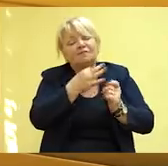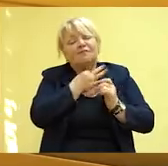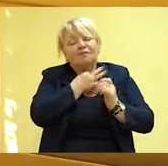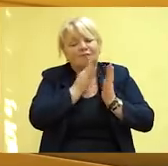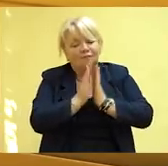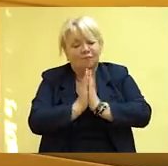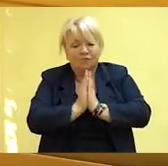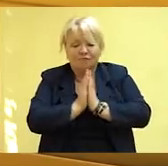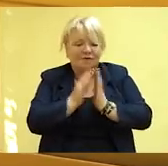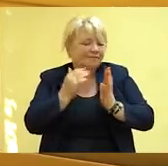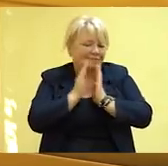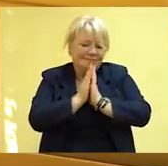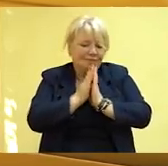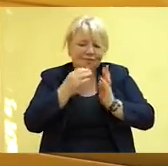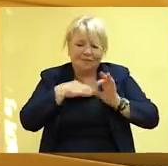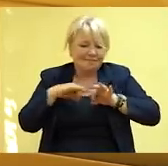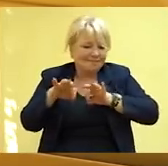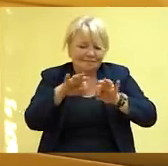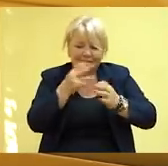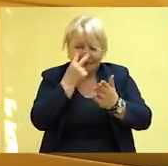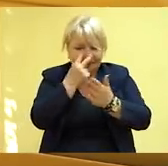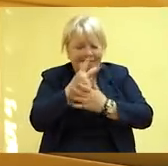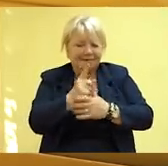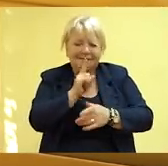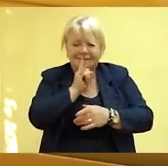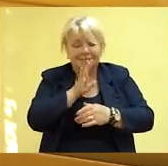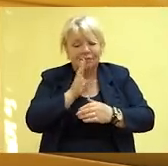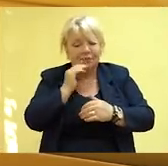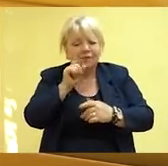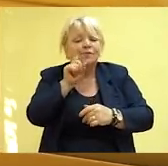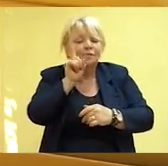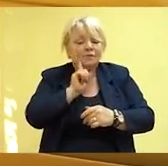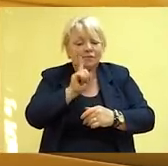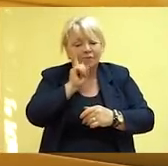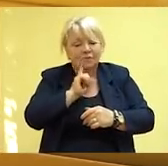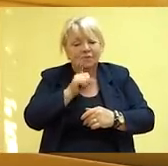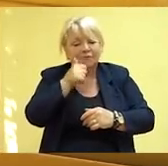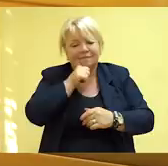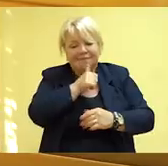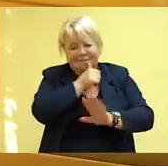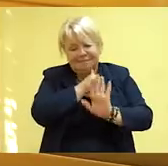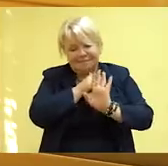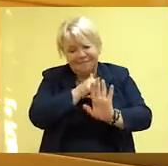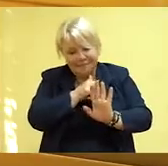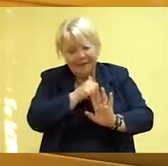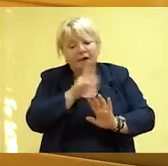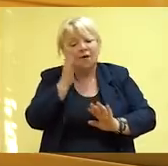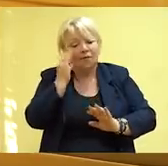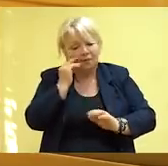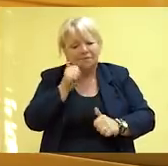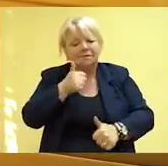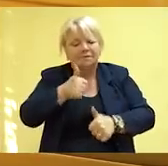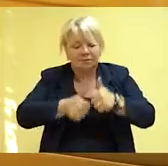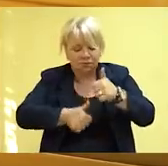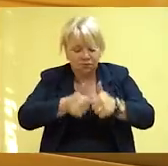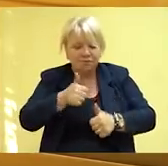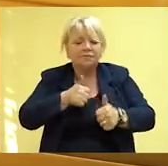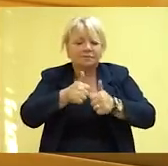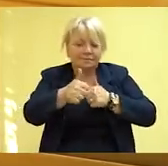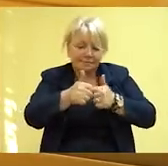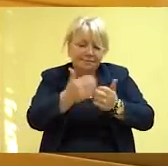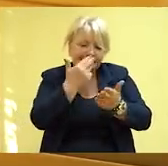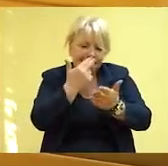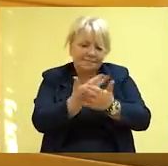გთხოვა ძალიან, მაგრამ რომ არ გვეწვალაკიანა და არ გვებუქსავა და ეს ლამაზი ბოლი და ეს რაღაც შესაძლებლობა